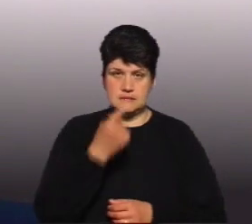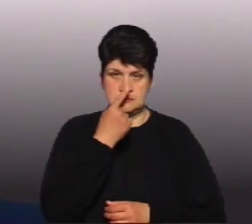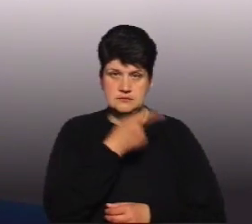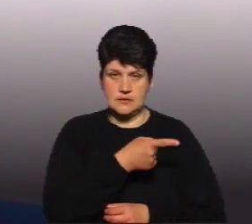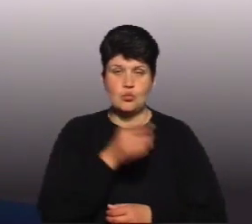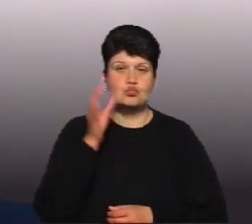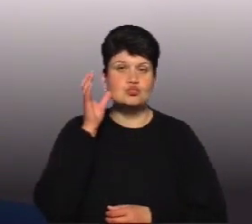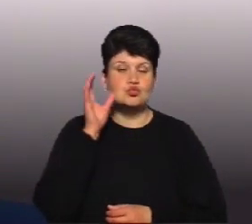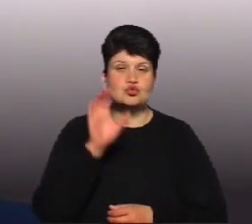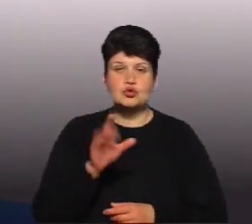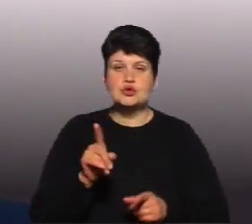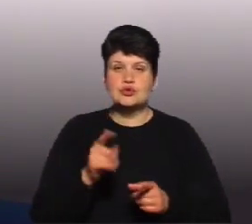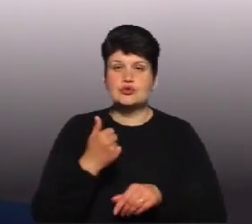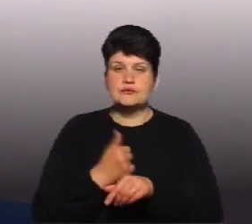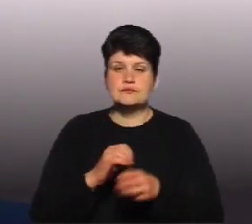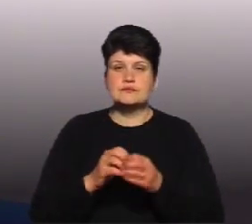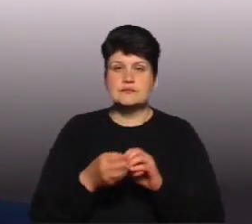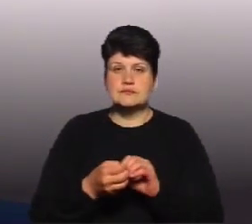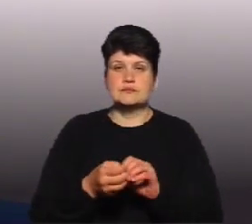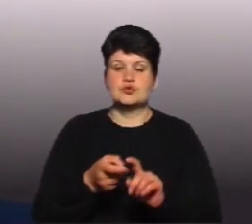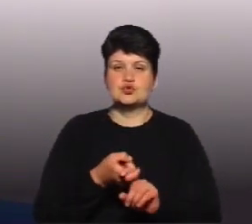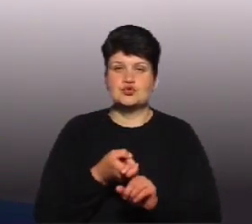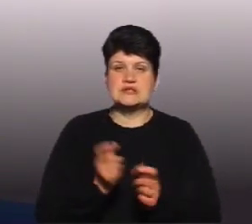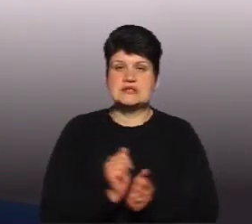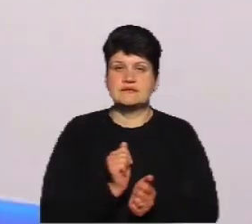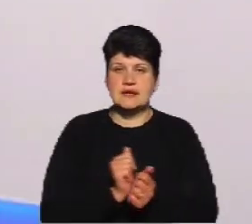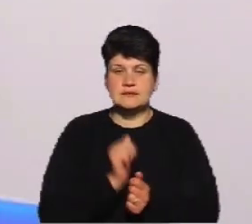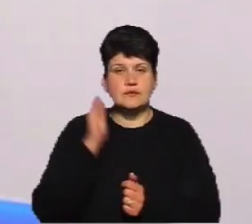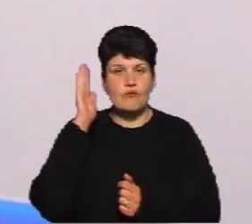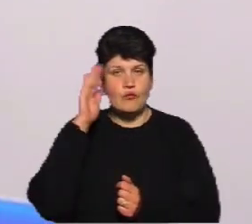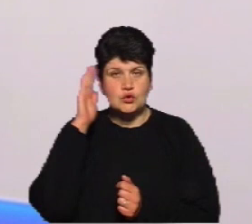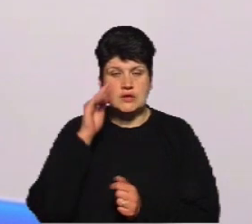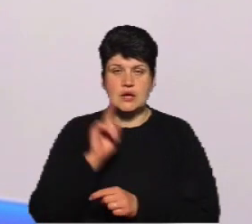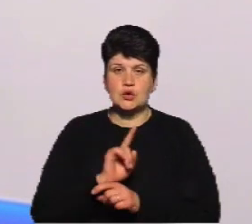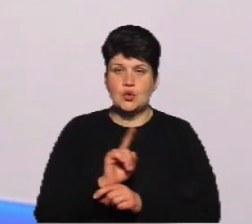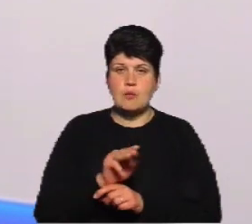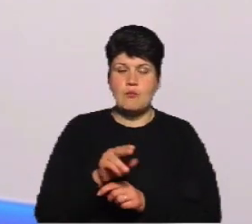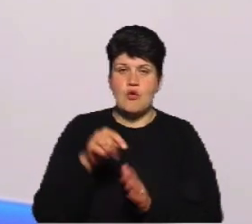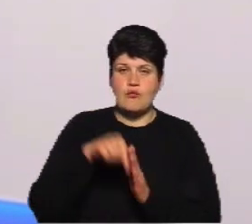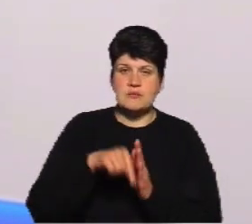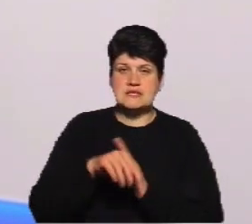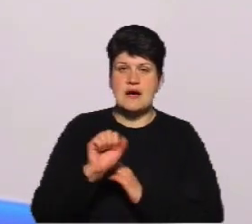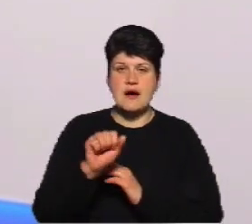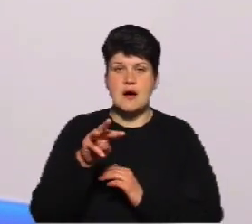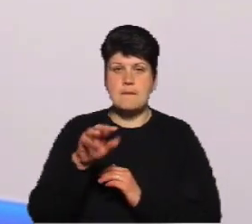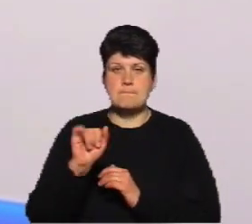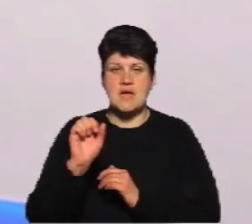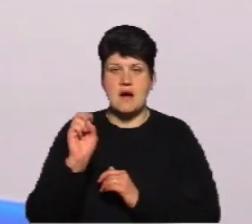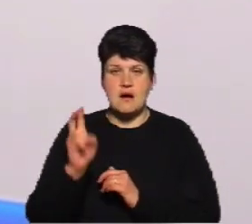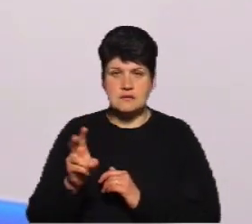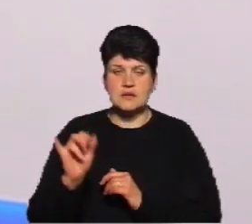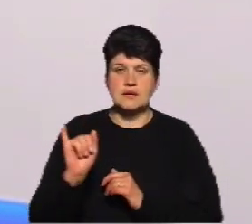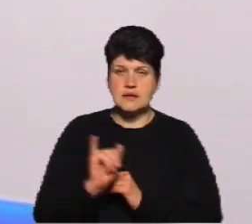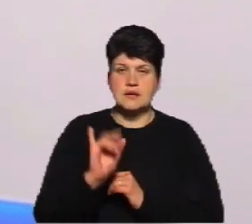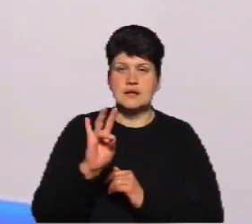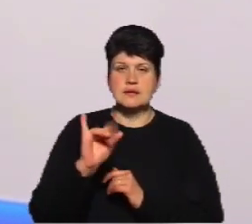основні невідповідності стосуються жорсткості води, нормам по вмісту аміаку і також нітратів. І, зокрема, ми почули,